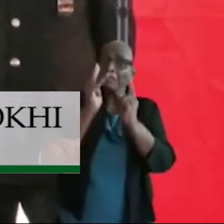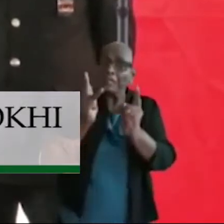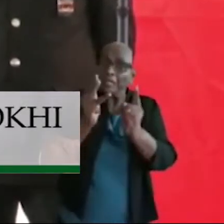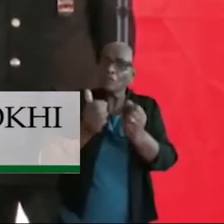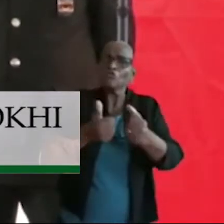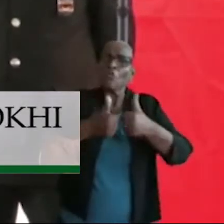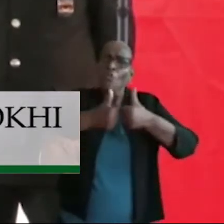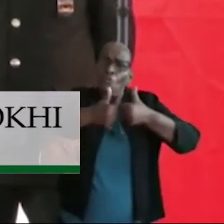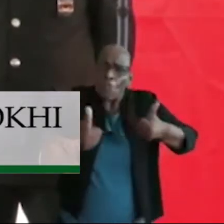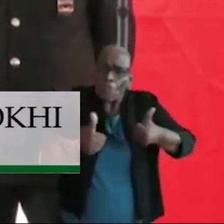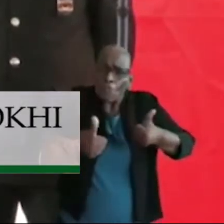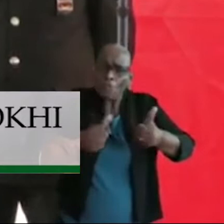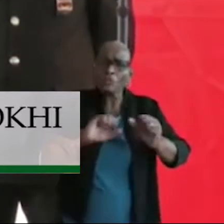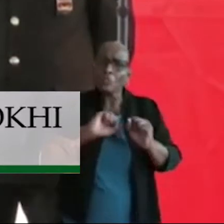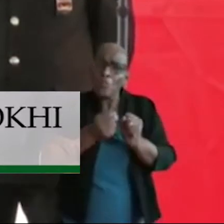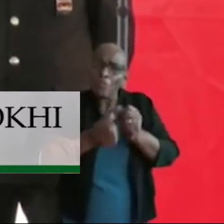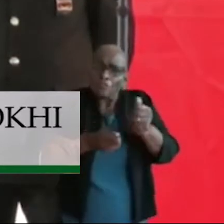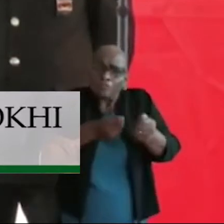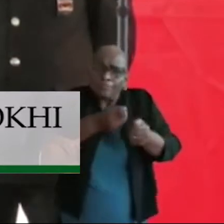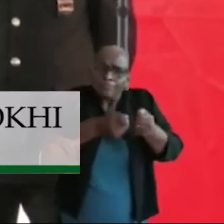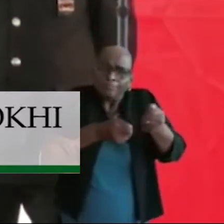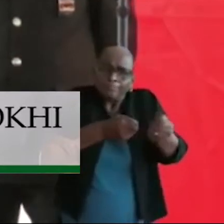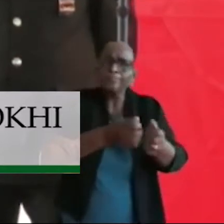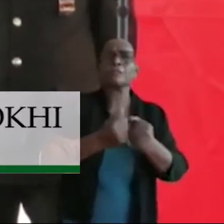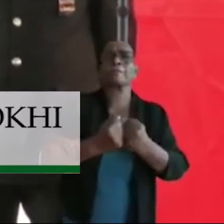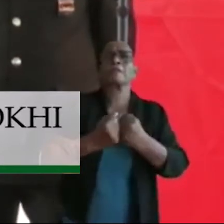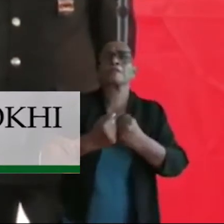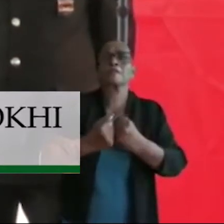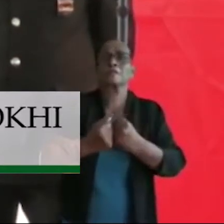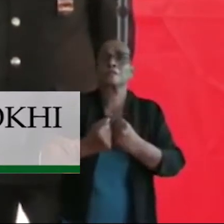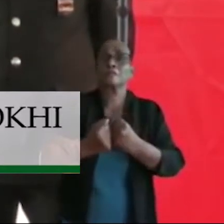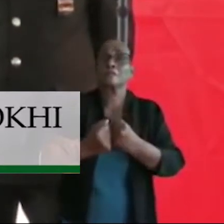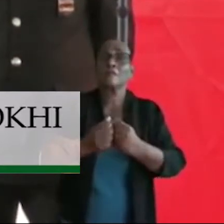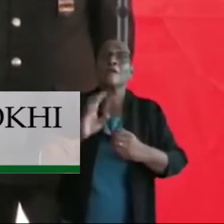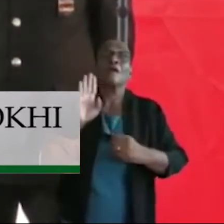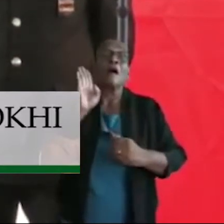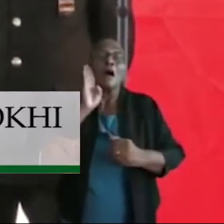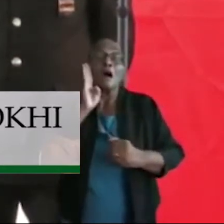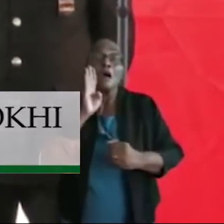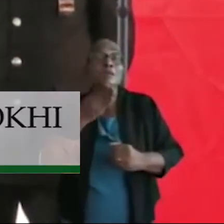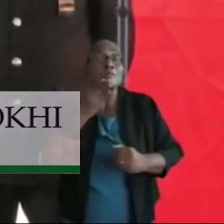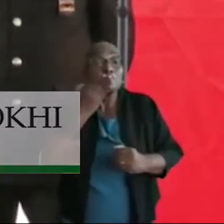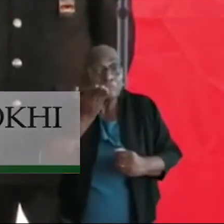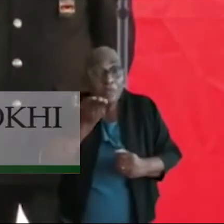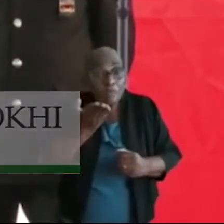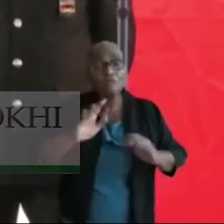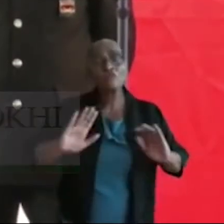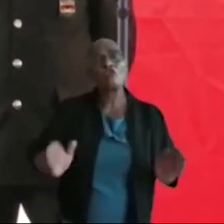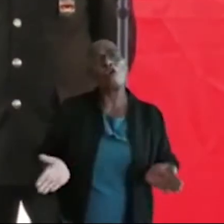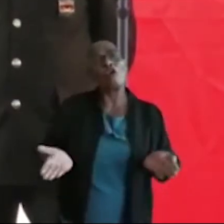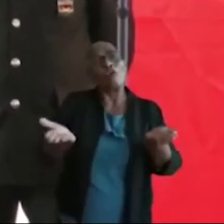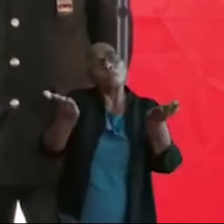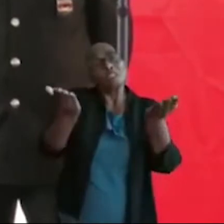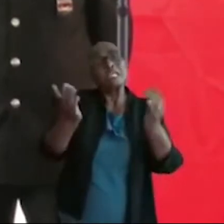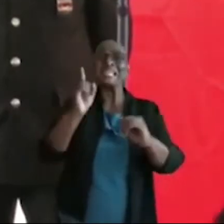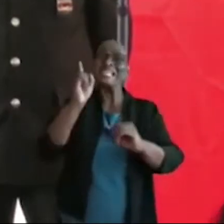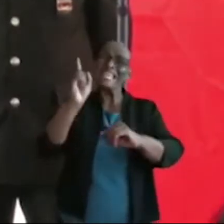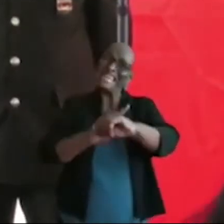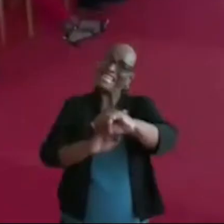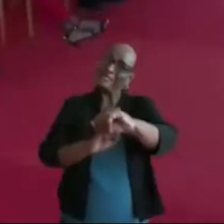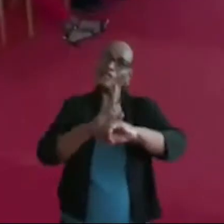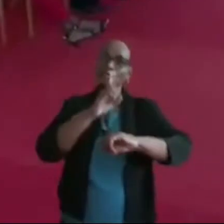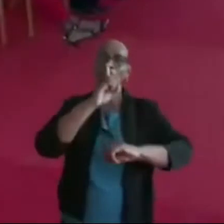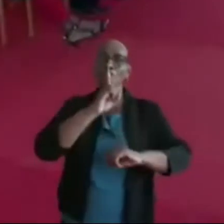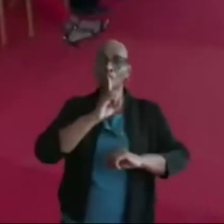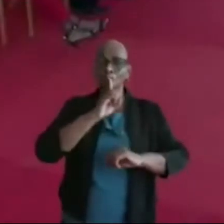goed als mogelijk onder controle te krijgen. Ik vraag u beleefd om op te staan en 1 minuut stilte in acht te